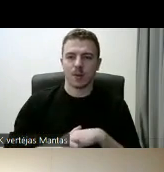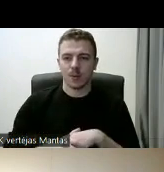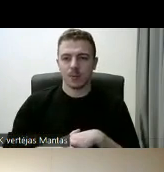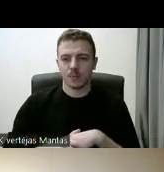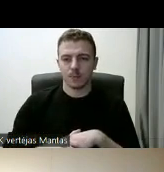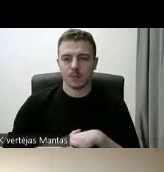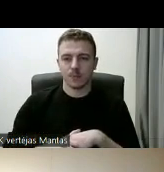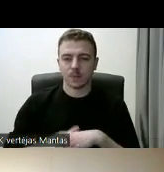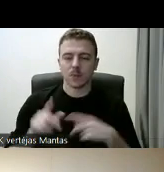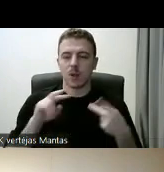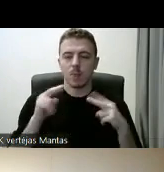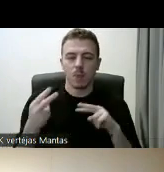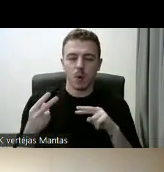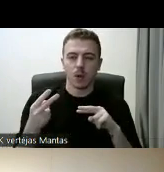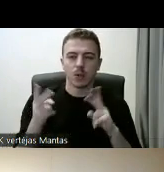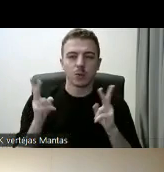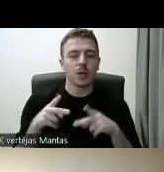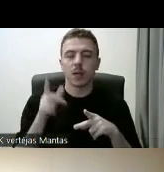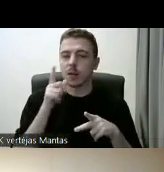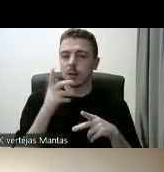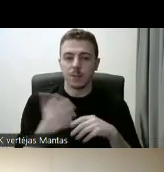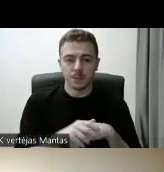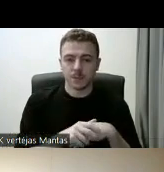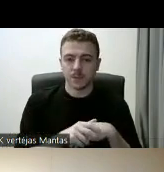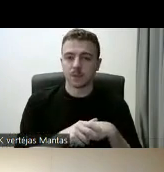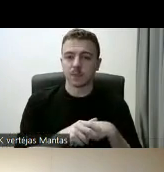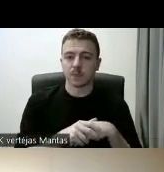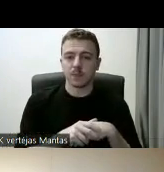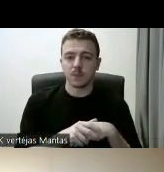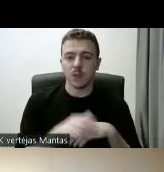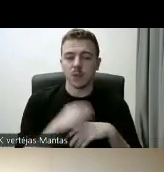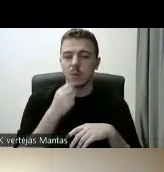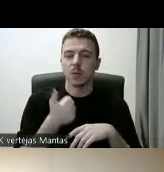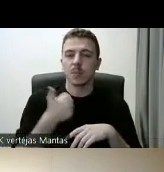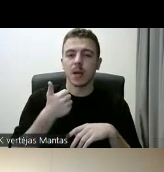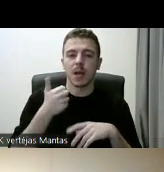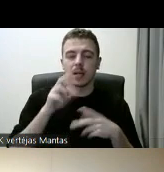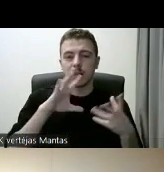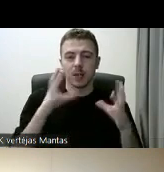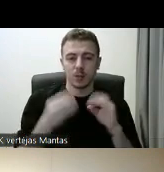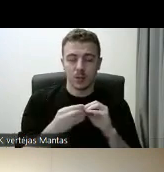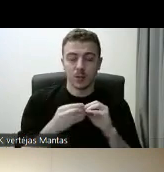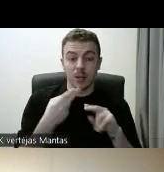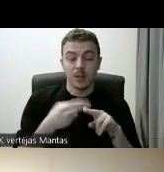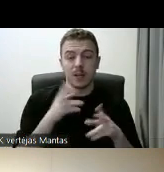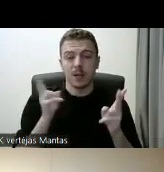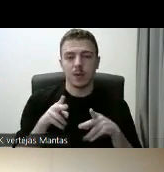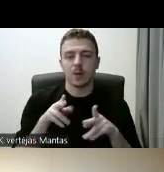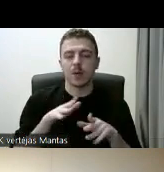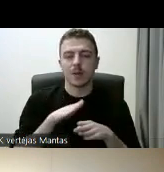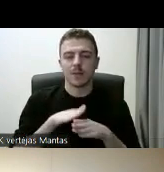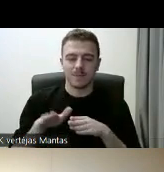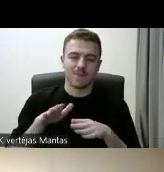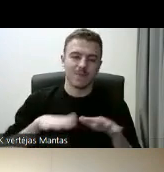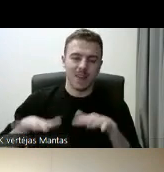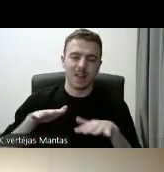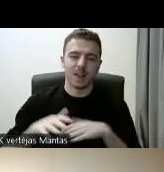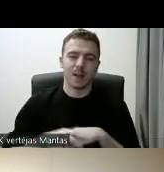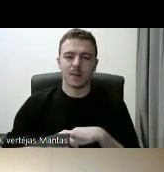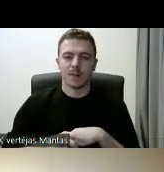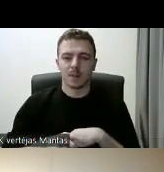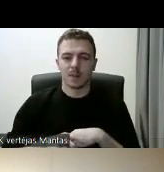to pokyčio reikia tam, kad būtų pagerinti mokyklos rezultatai. O tam reikalinga veikla, veiksmai, kad mes sukurtumėme kiek